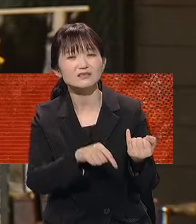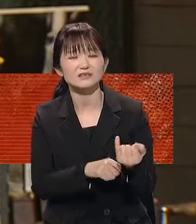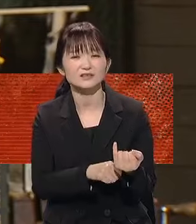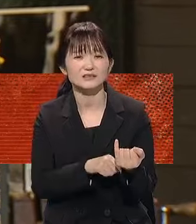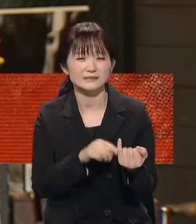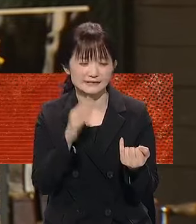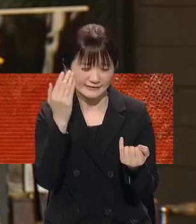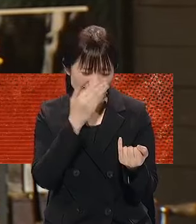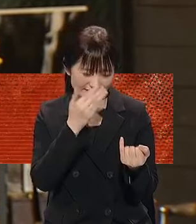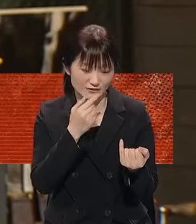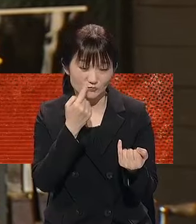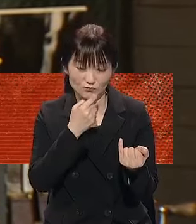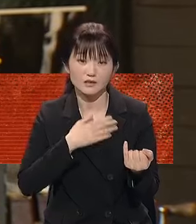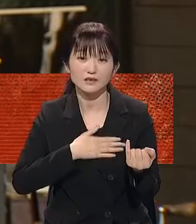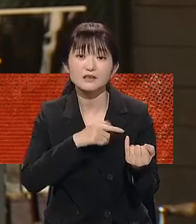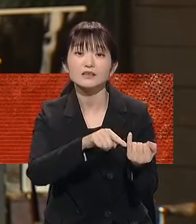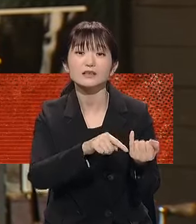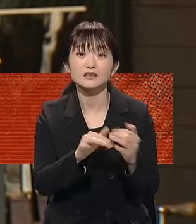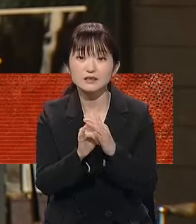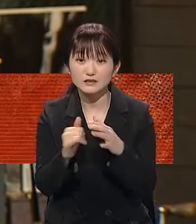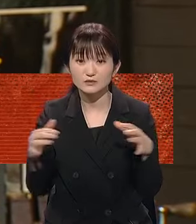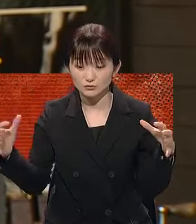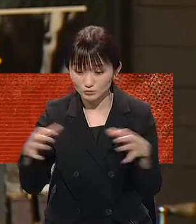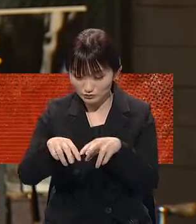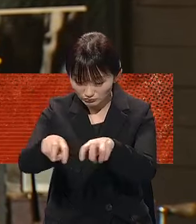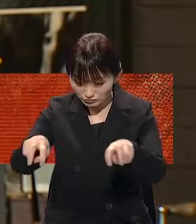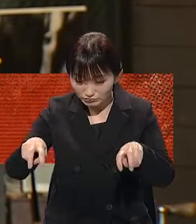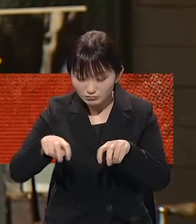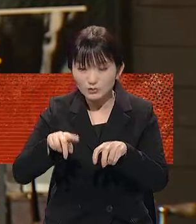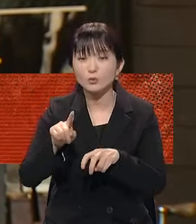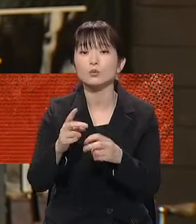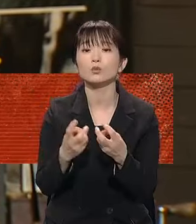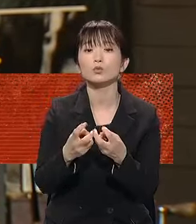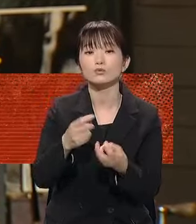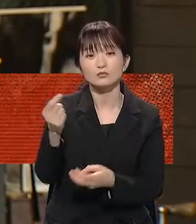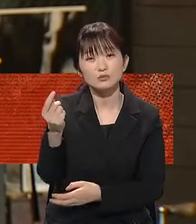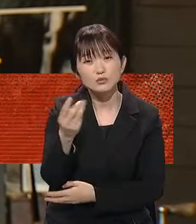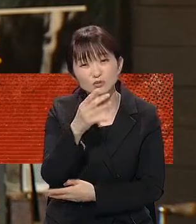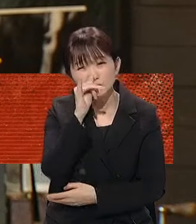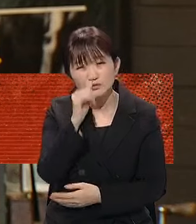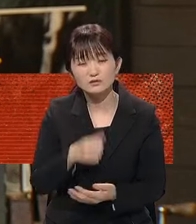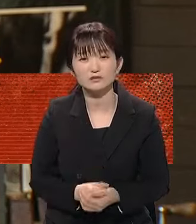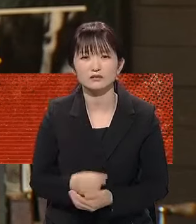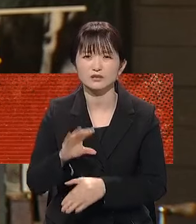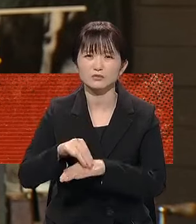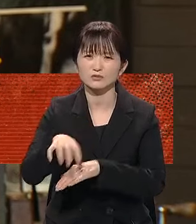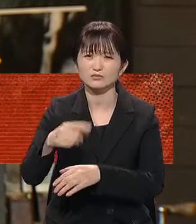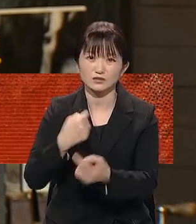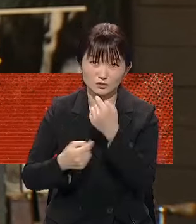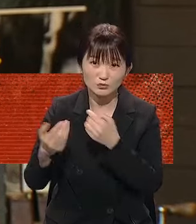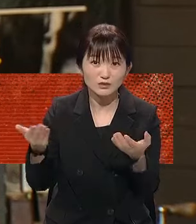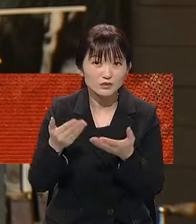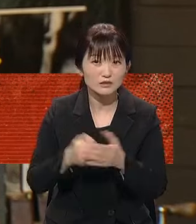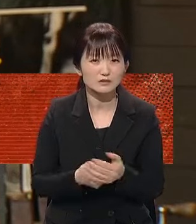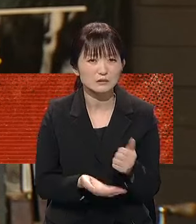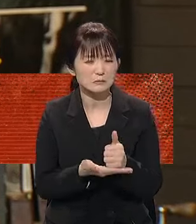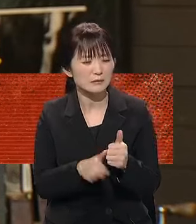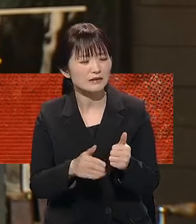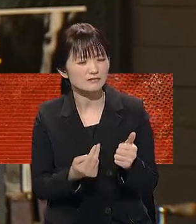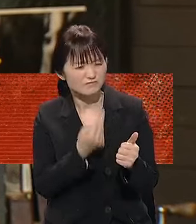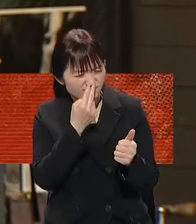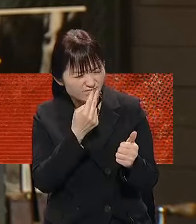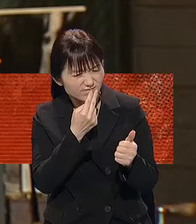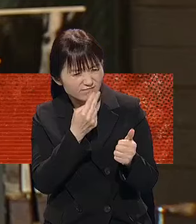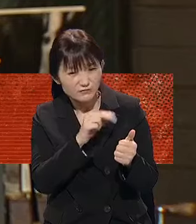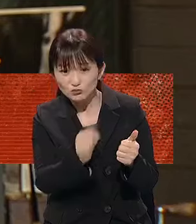먹고 사는 줄 알겠다어야 가족끼리 있는데 어 어쩌다 몇 번 그런가 이게 방송 국에다 제보할 일이야 야 방귀 냄새 맡으면 너